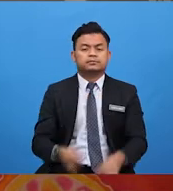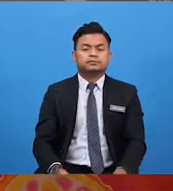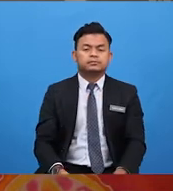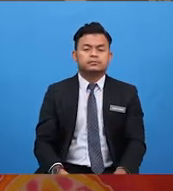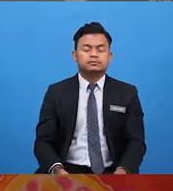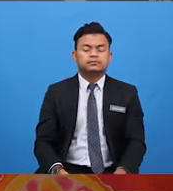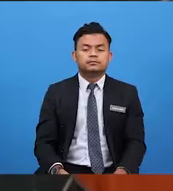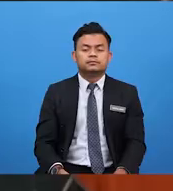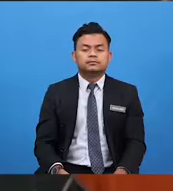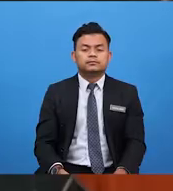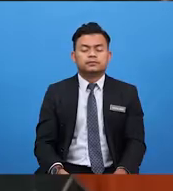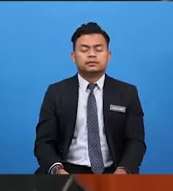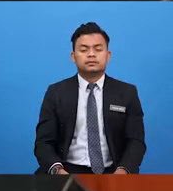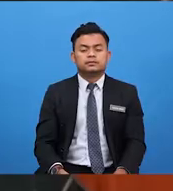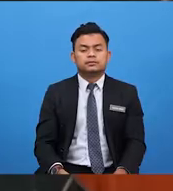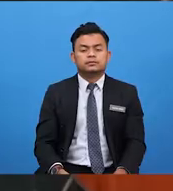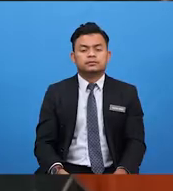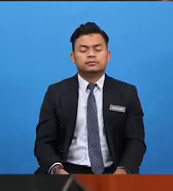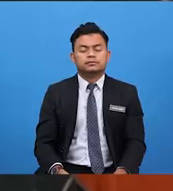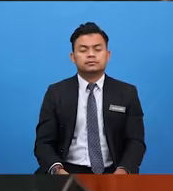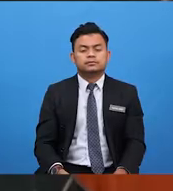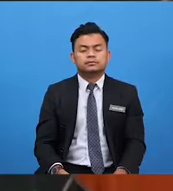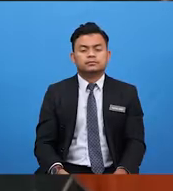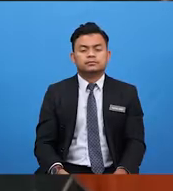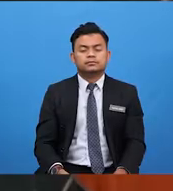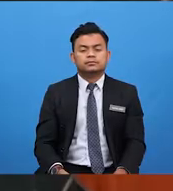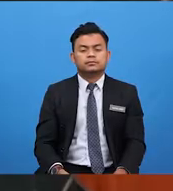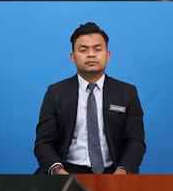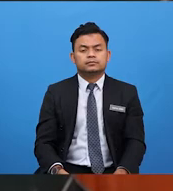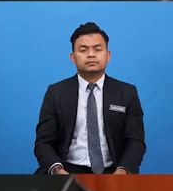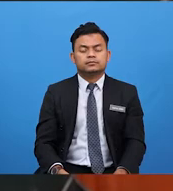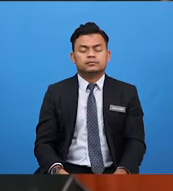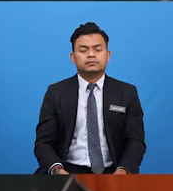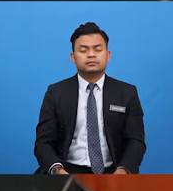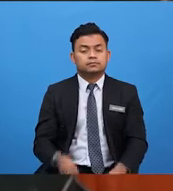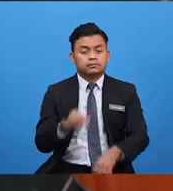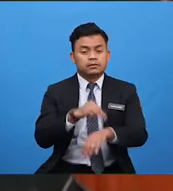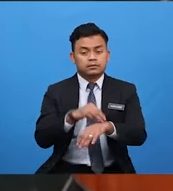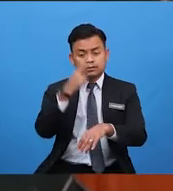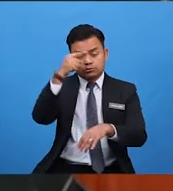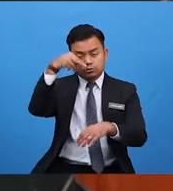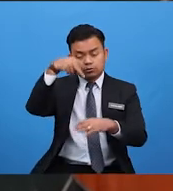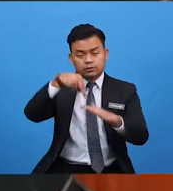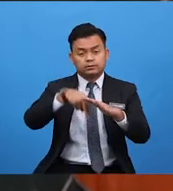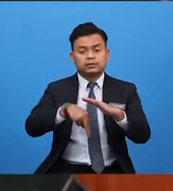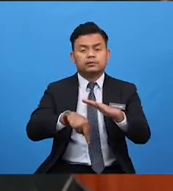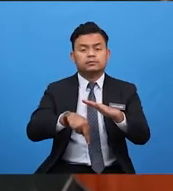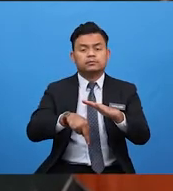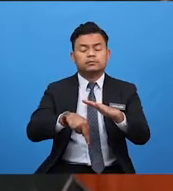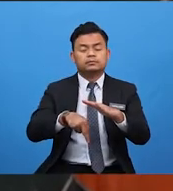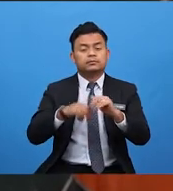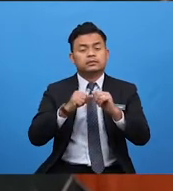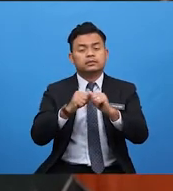kain semalaman. Untuk pengetahuan murid-murid, tempoh rendaman adalah bergantung kepada saiz kain